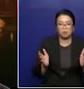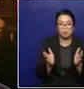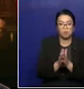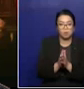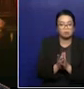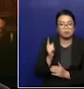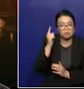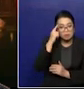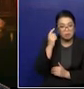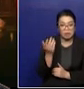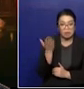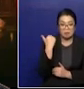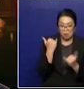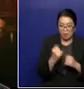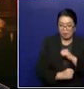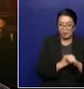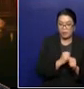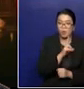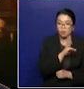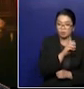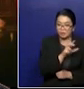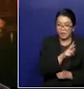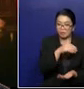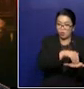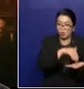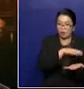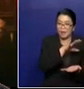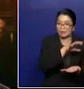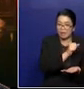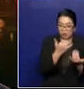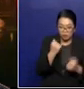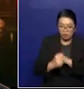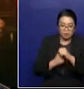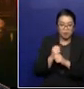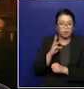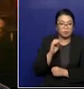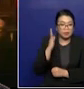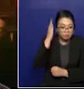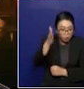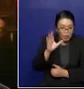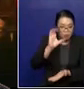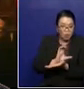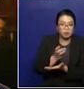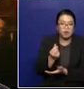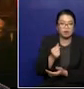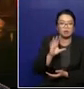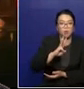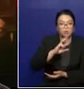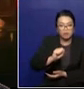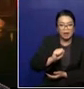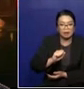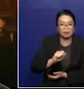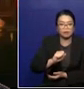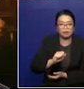าทีนี้ไม่หนำใจฮะเอาขึ้นมาเลยฮะ 614,000 ฮะบวกเข้าไป 95,000 กว่าล้านฮะพูดง่ายคือแสนล้